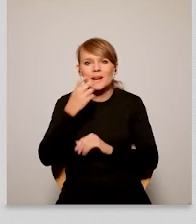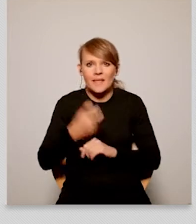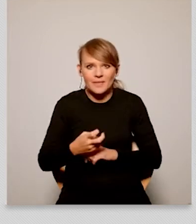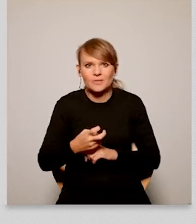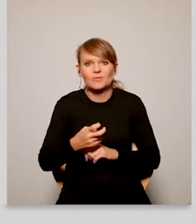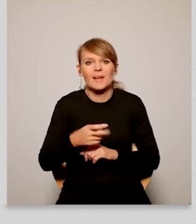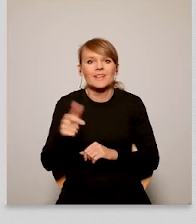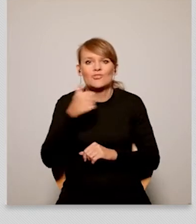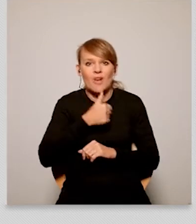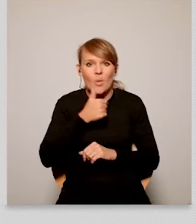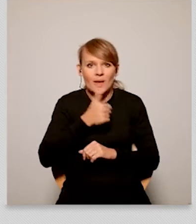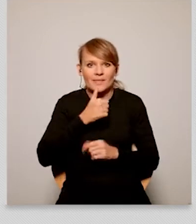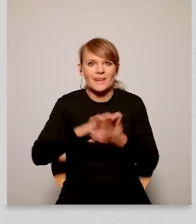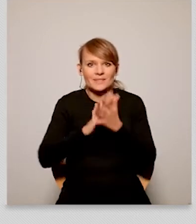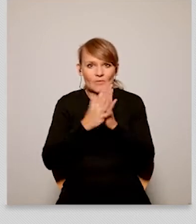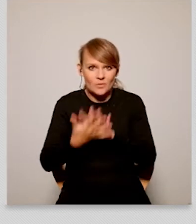zielona transformacja